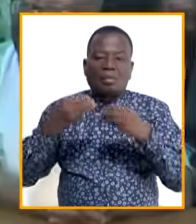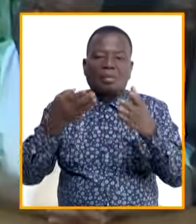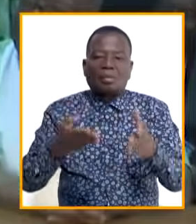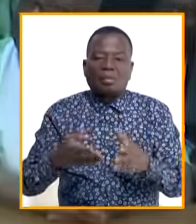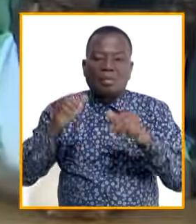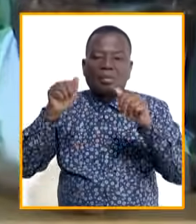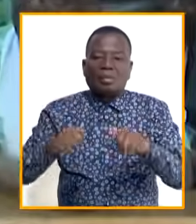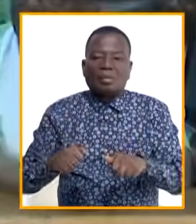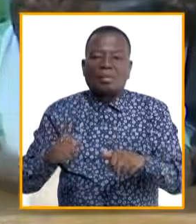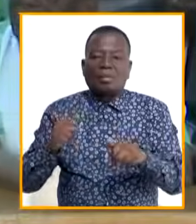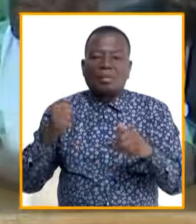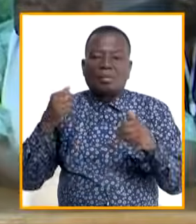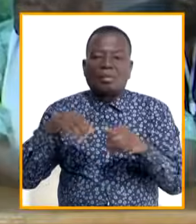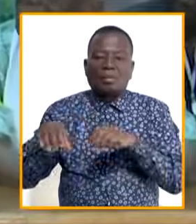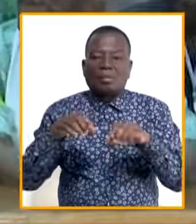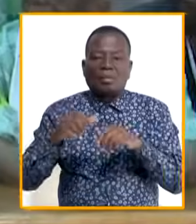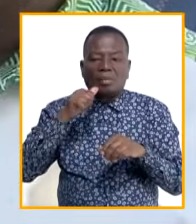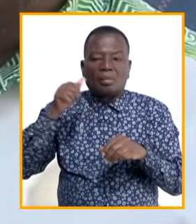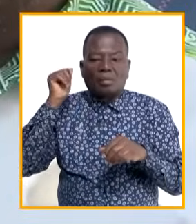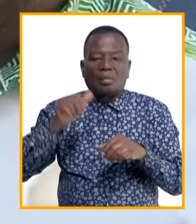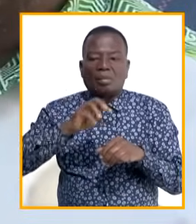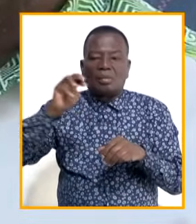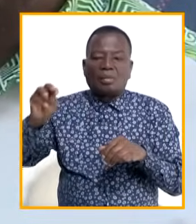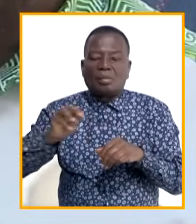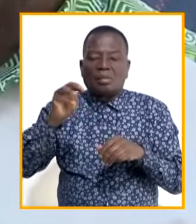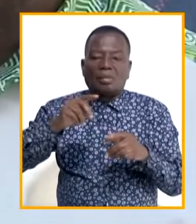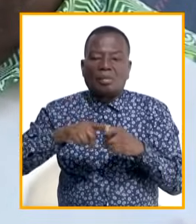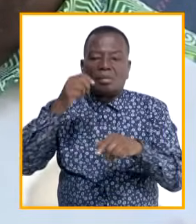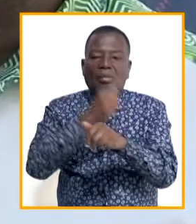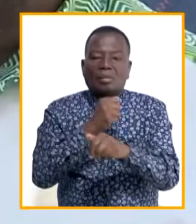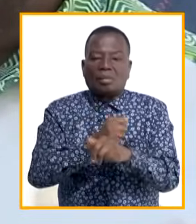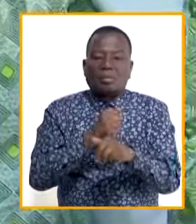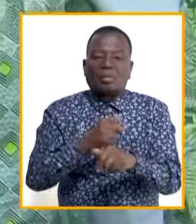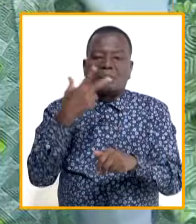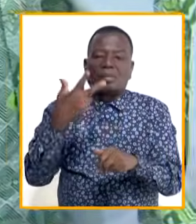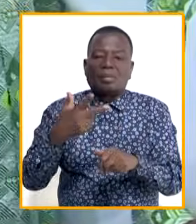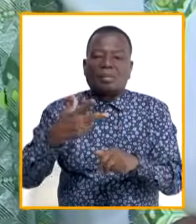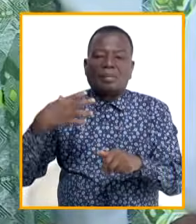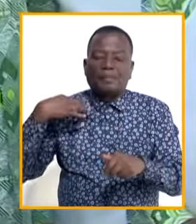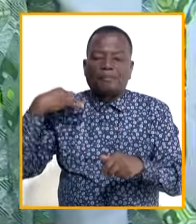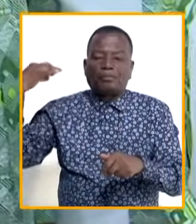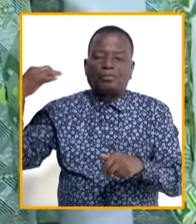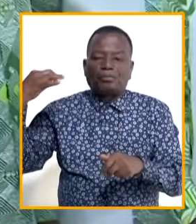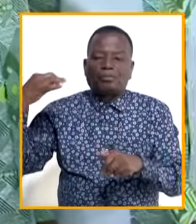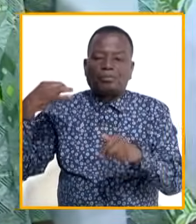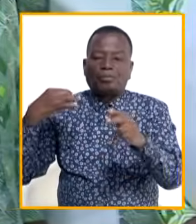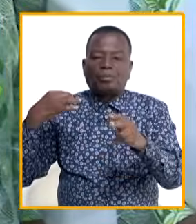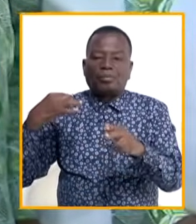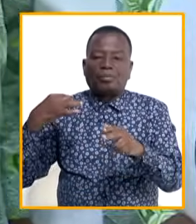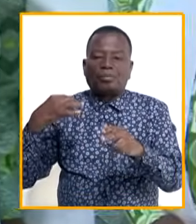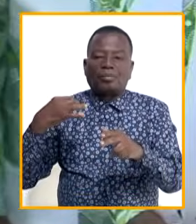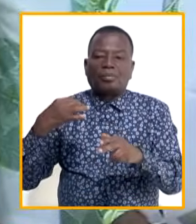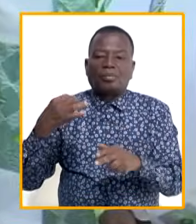terme du 17e bureau politique qui s'est tenu hier mardi au siège du parti à Abidjan. Trois candidats, dont Maurice Kakou, Guy Kayué,